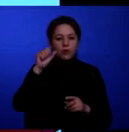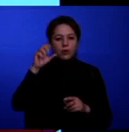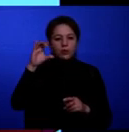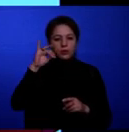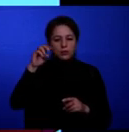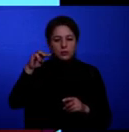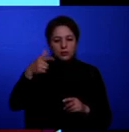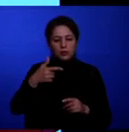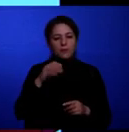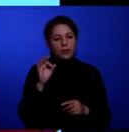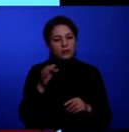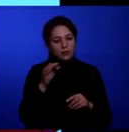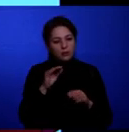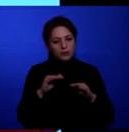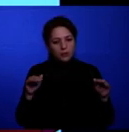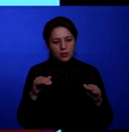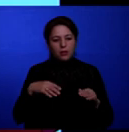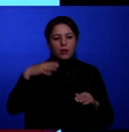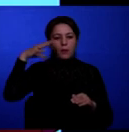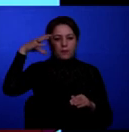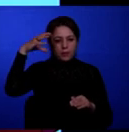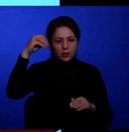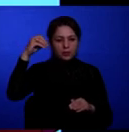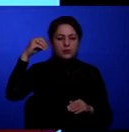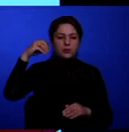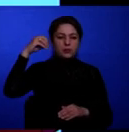правильно ребята погасить свет